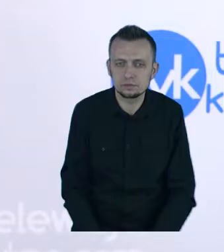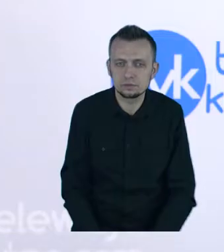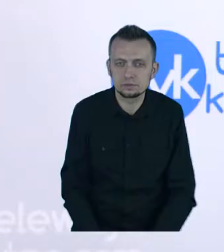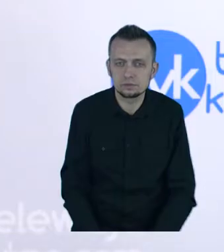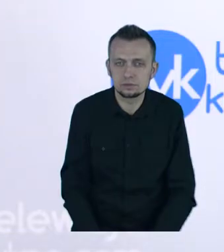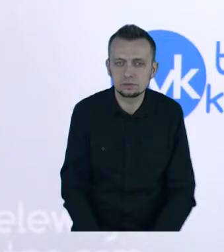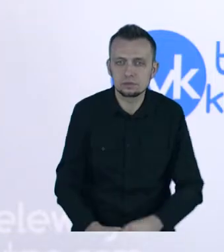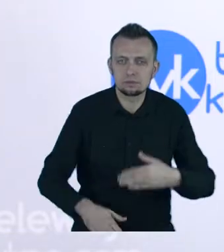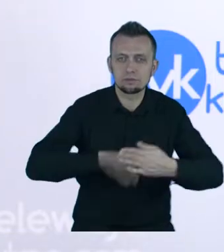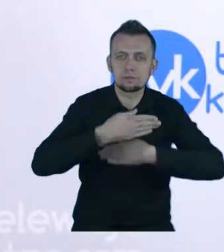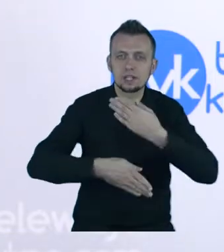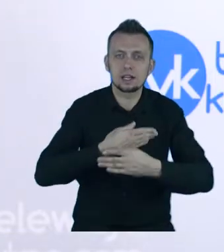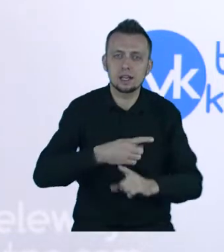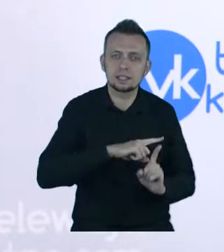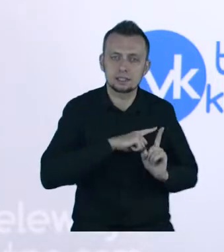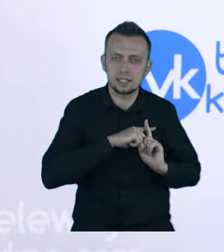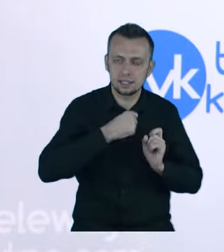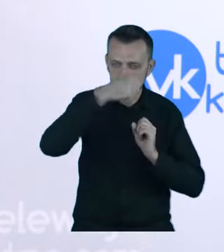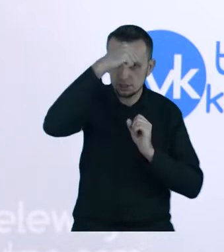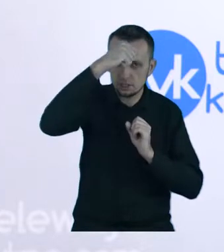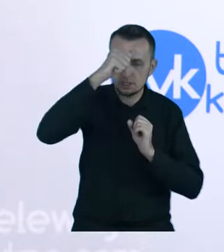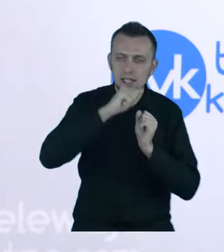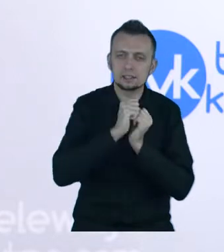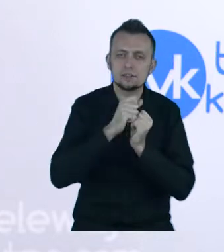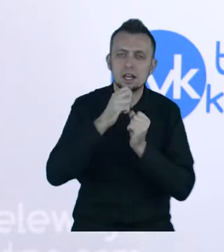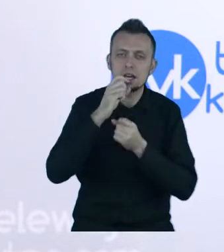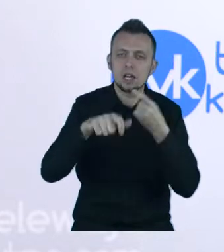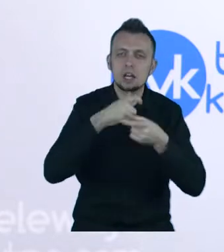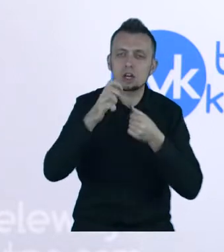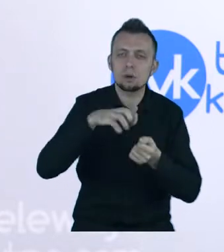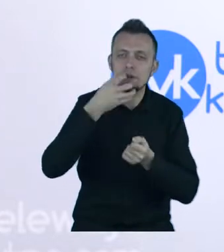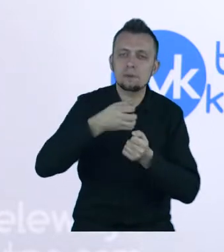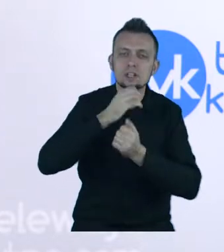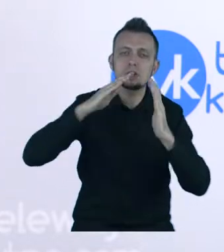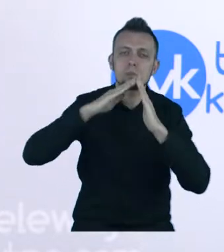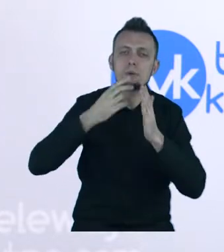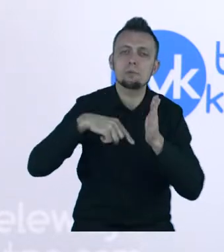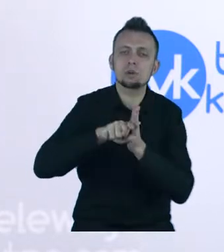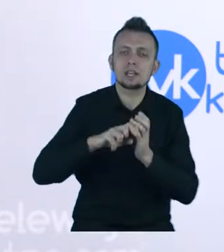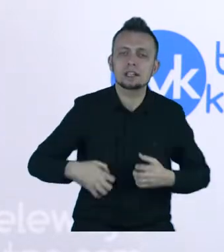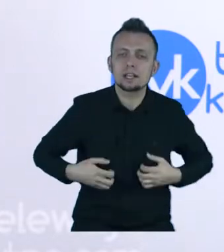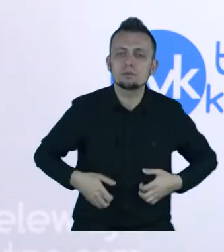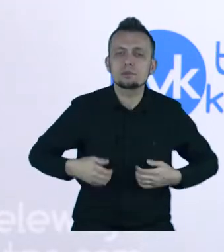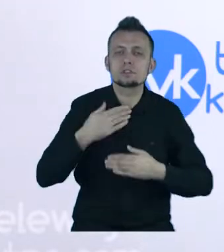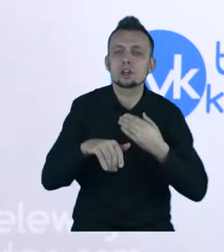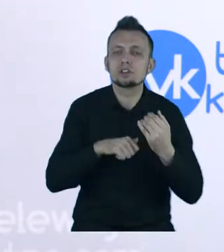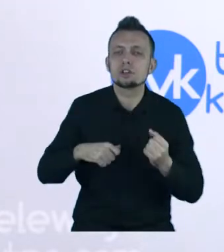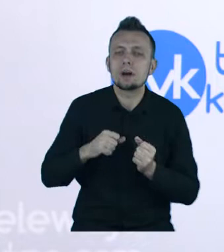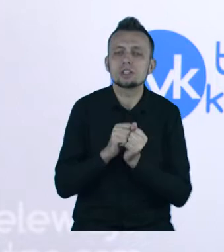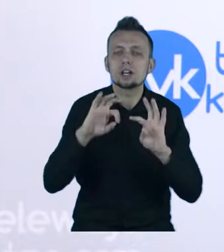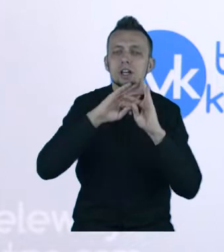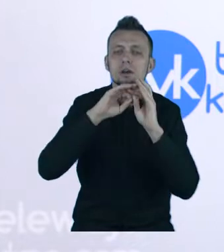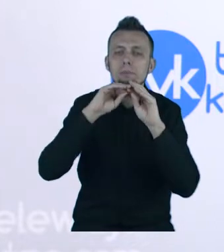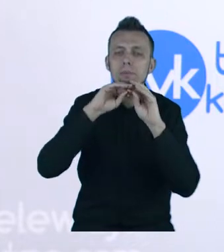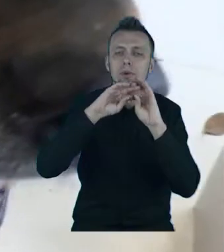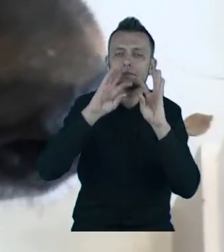Akcja harcerzy pod nazwą Ocieplamy psią budę dobiegła końca. Podczas wielkiego finału organizatorzy podziękowali wszystkim zaangażowanym w pomoc